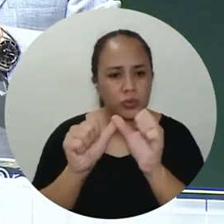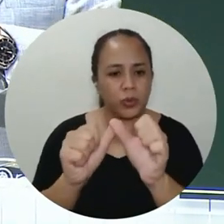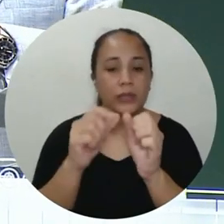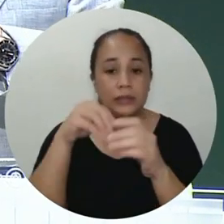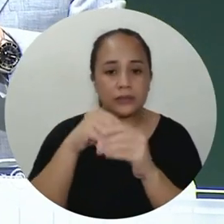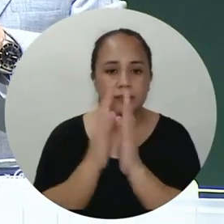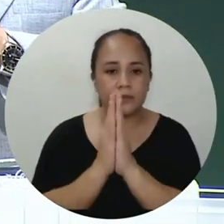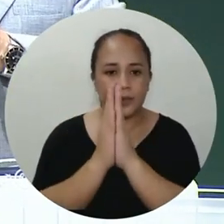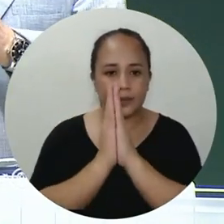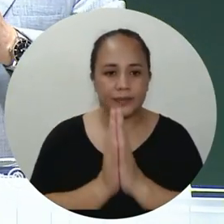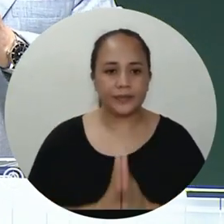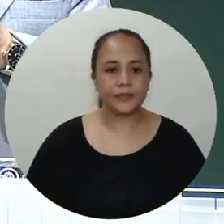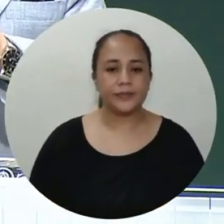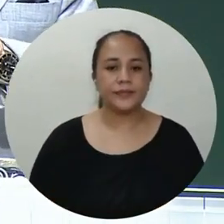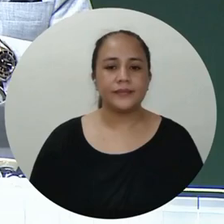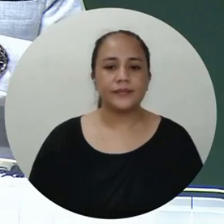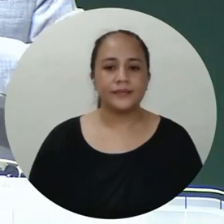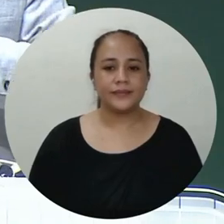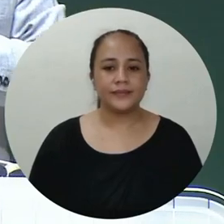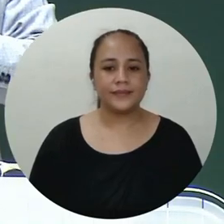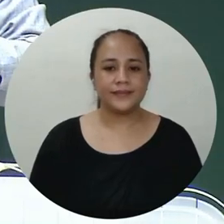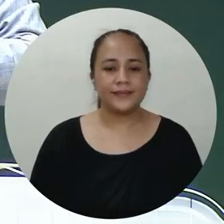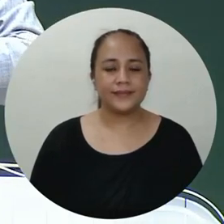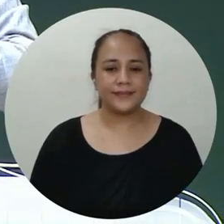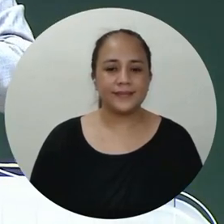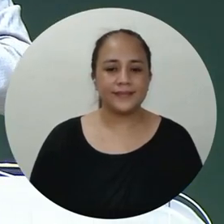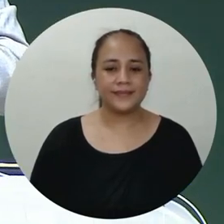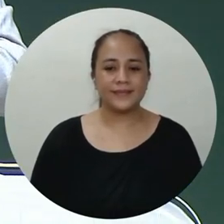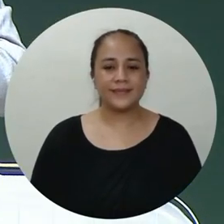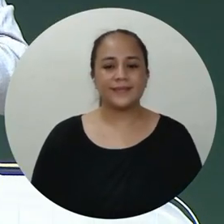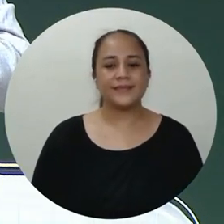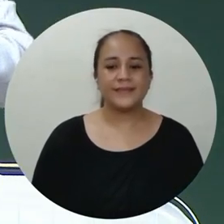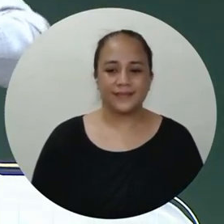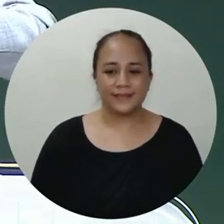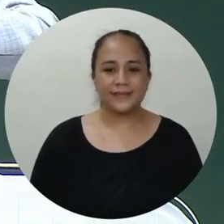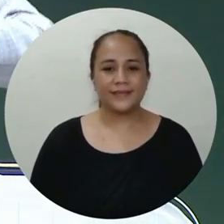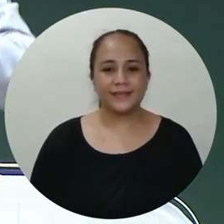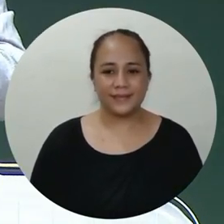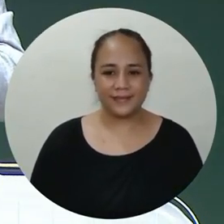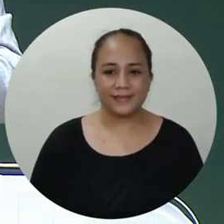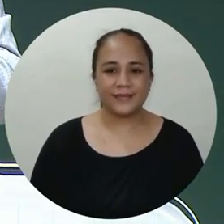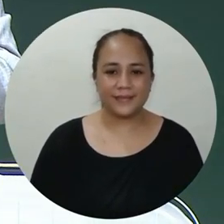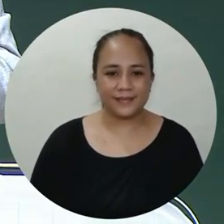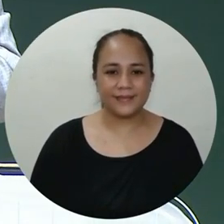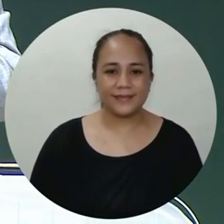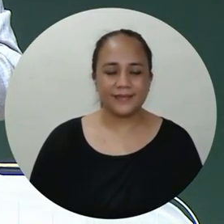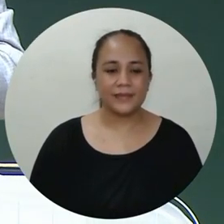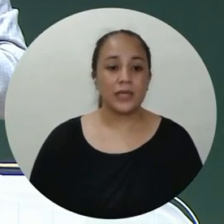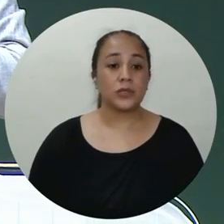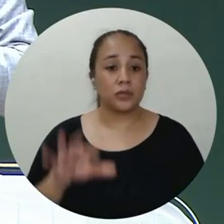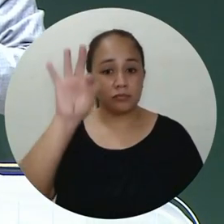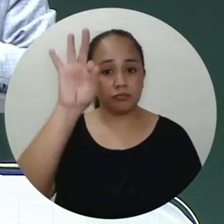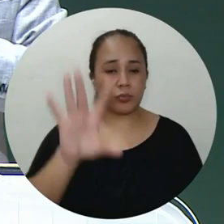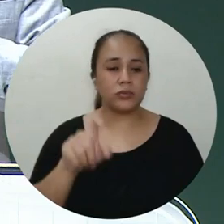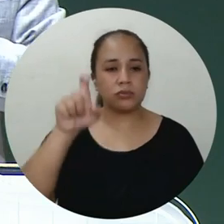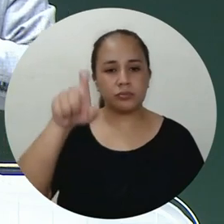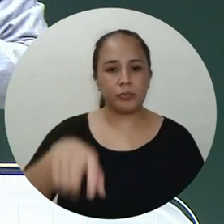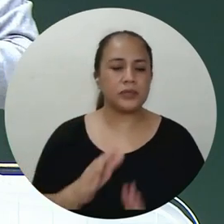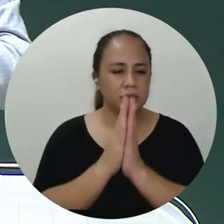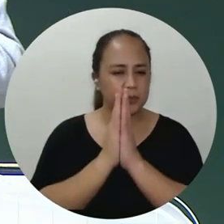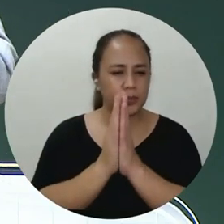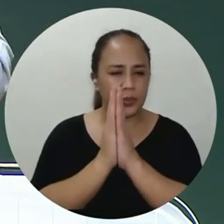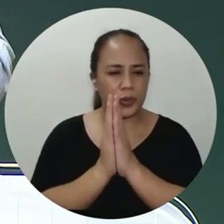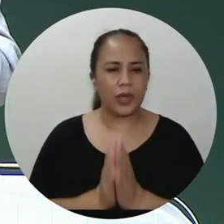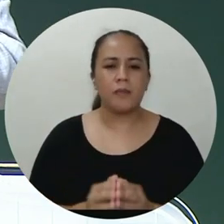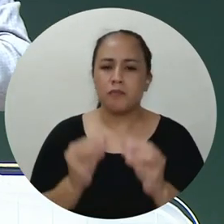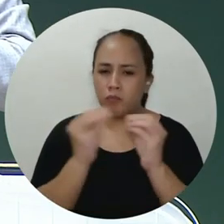목회자들은요 여러분이 이 평신도들보다 기도를 많이 해야 됩니다. So our pastors, you must pray even more so